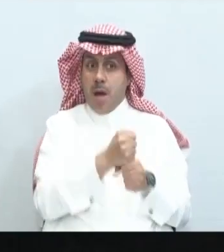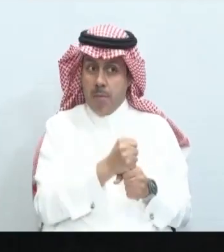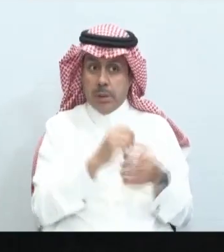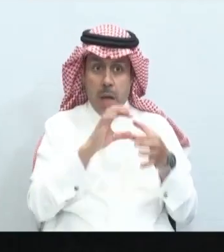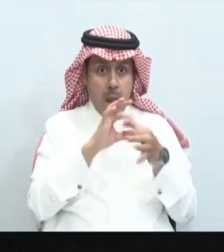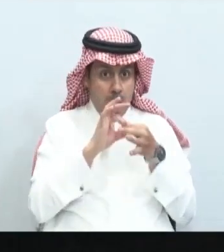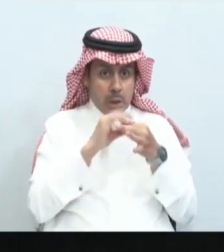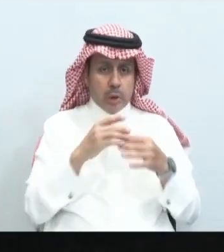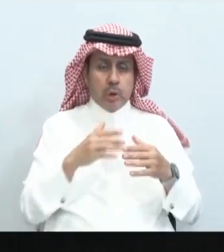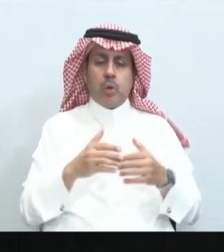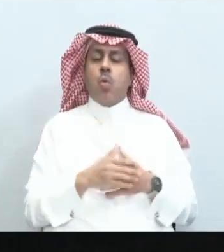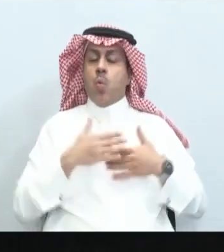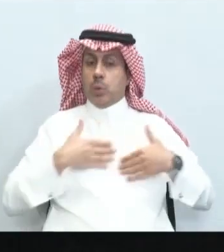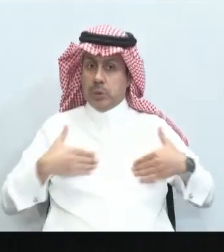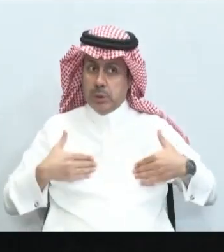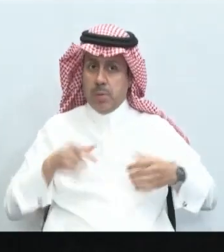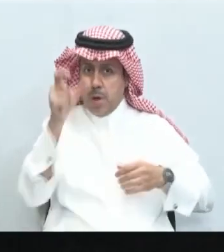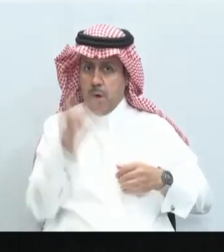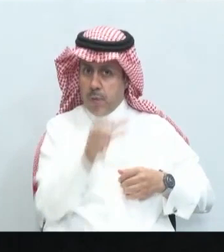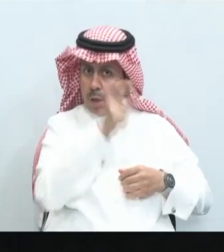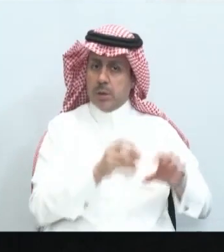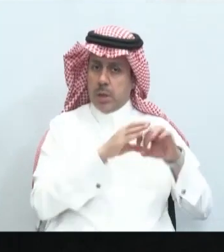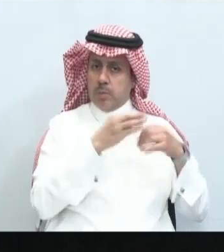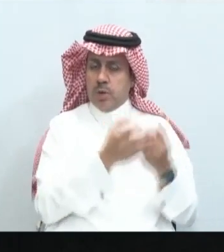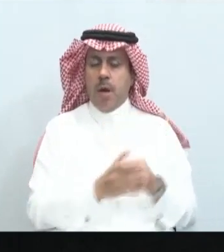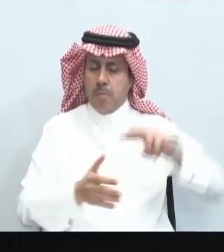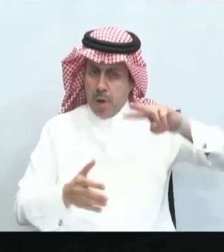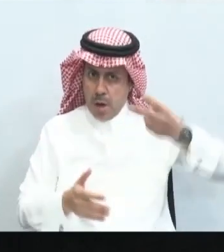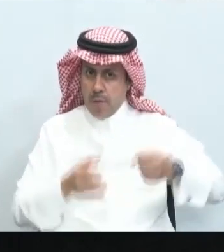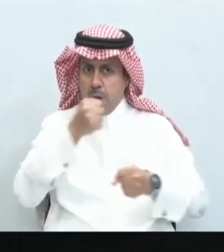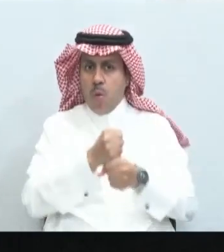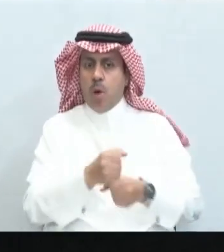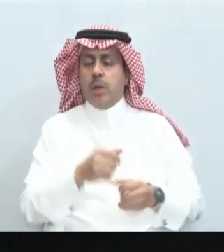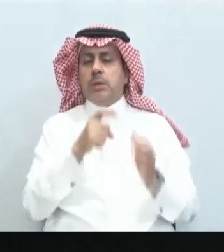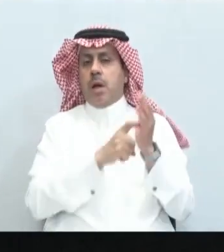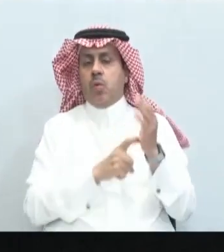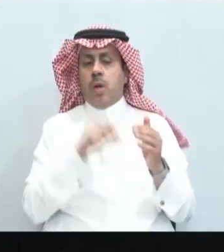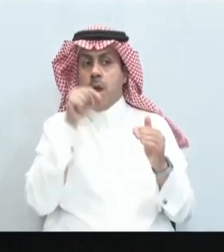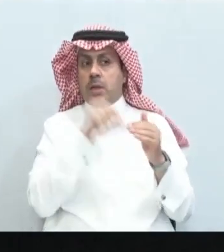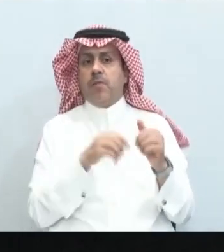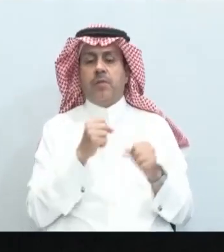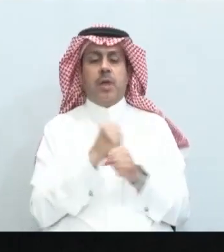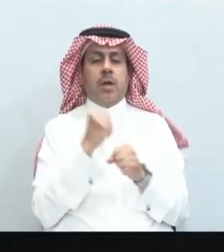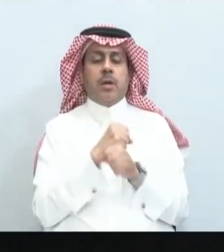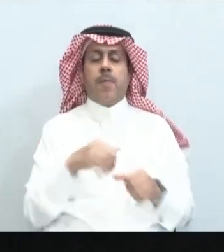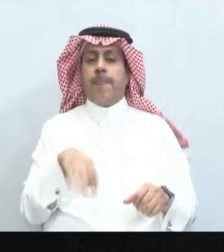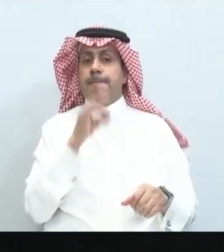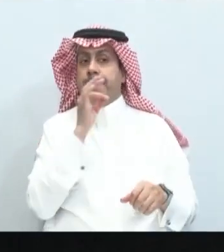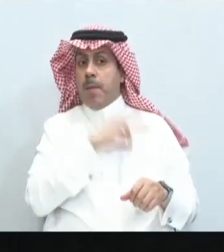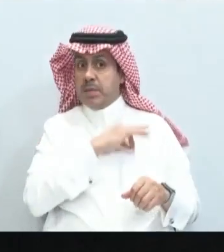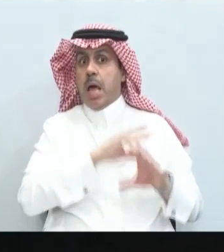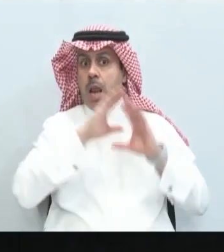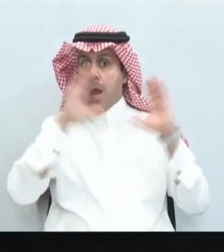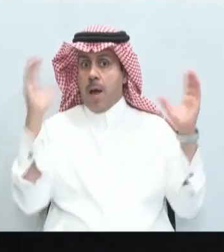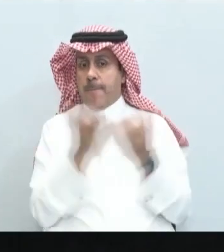بين افراد المجتمع بخلاف القواعد القانونيه فانها الهدف من ذلك وتحقيق المصلحه العامه